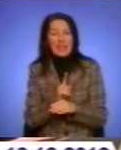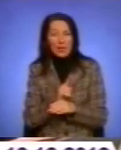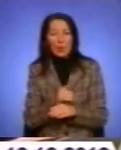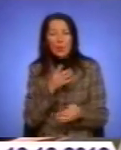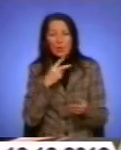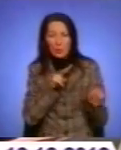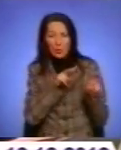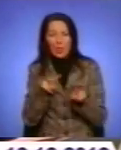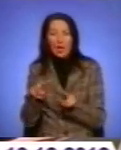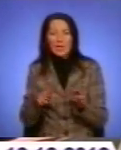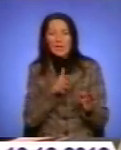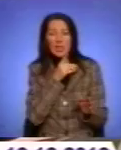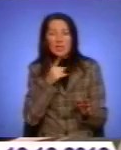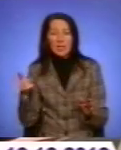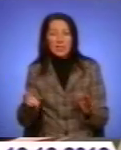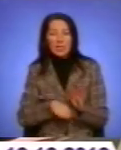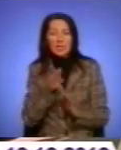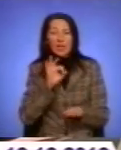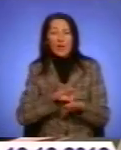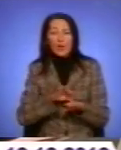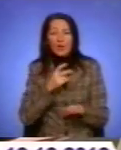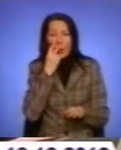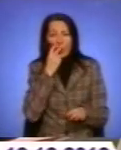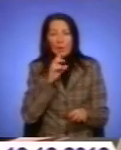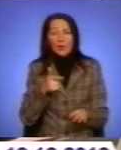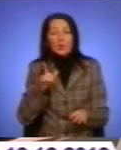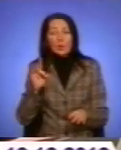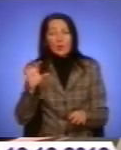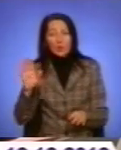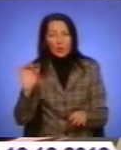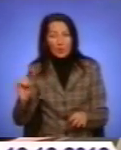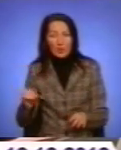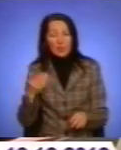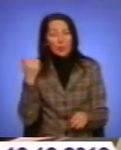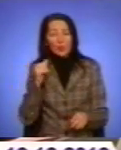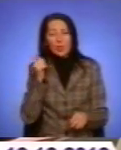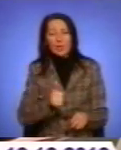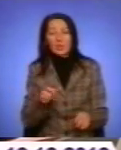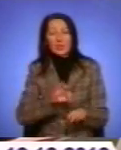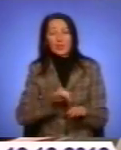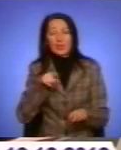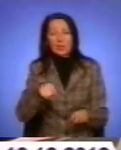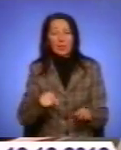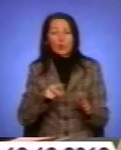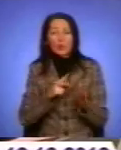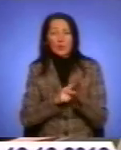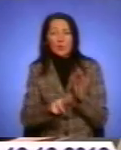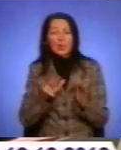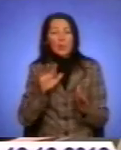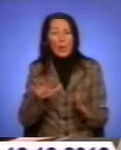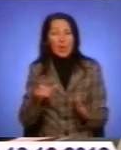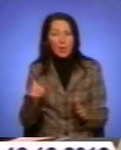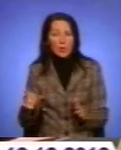та гострі респіраторно-вірусні інфекції. За минулий тиждень захворіло 1085 осіб.